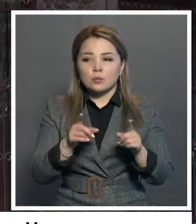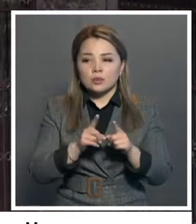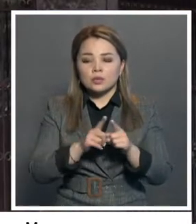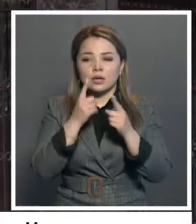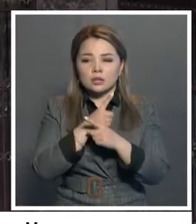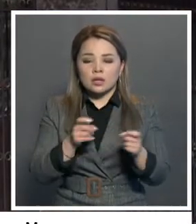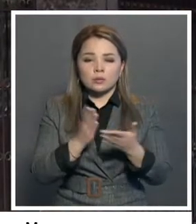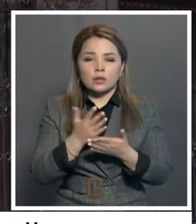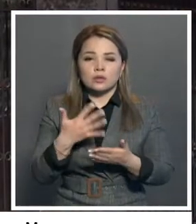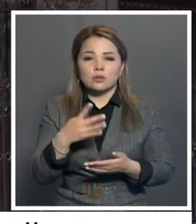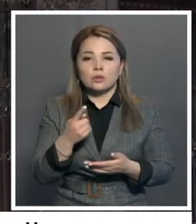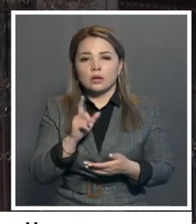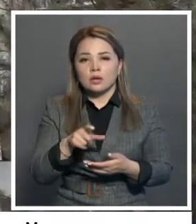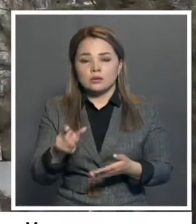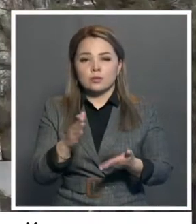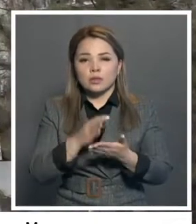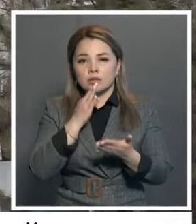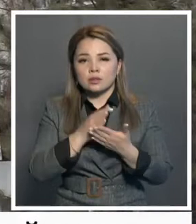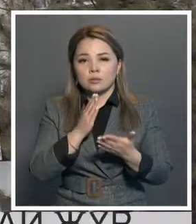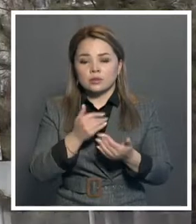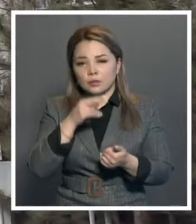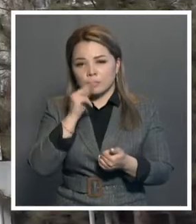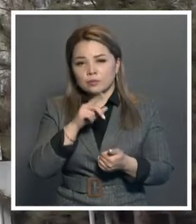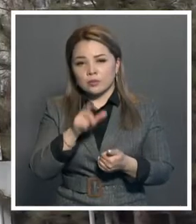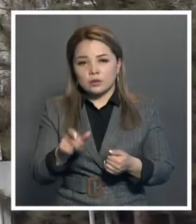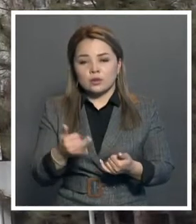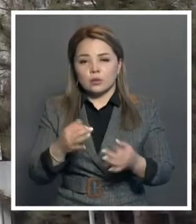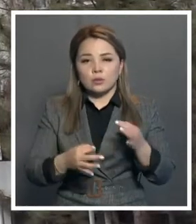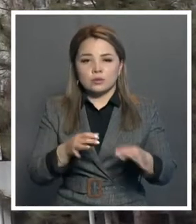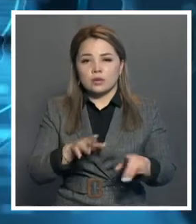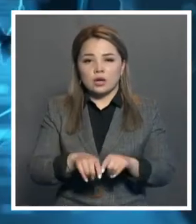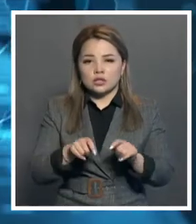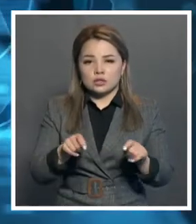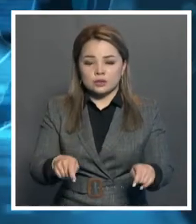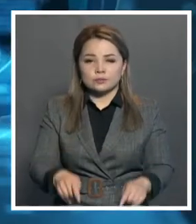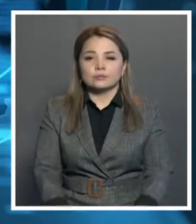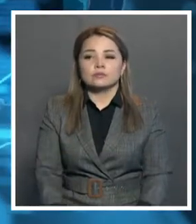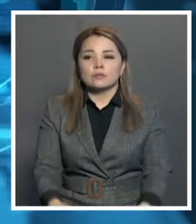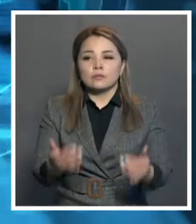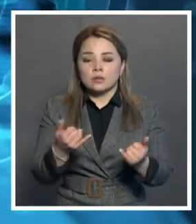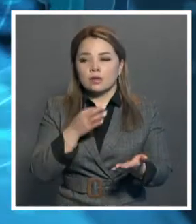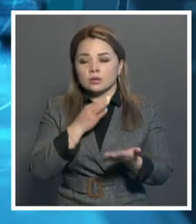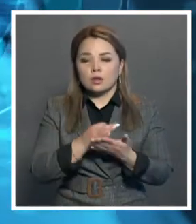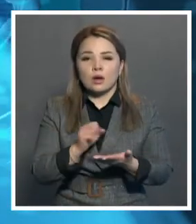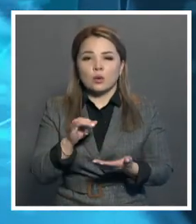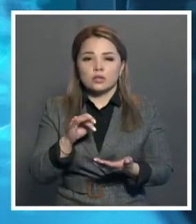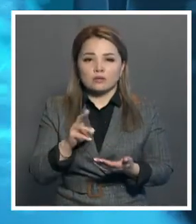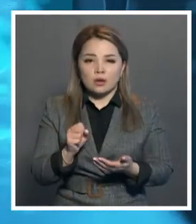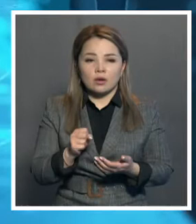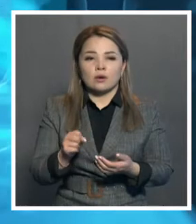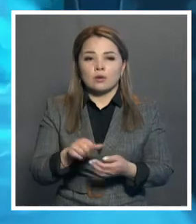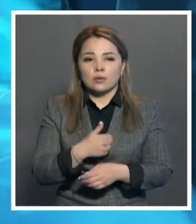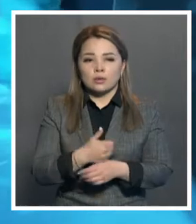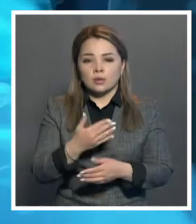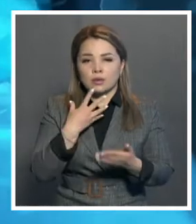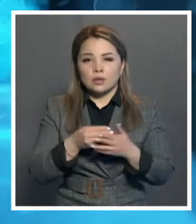бойынша 51 адам зардап шеккен. Қазір күдікті ұсталып, қылмыстық іс қозғалды. Бұл дерек Әуес аудандық полиция басқармасында